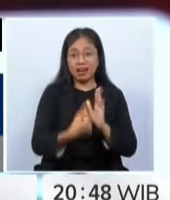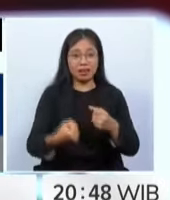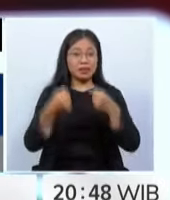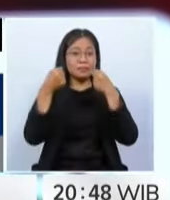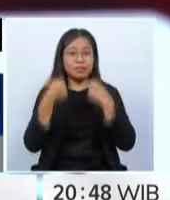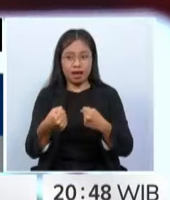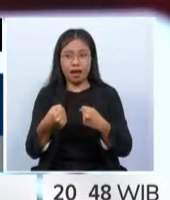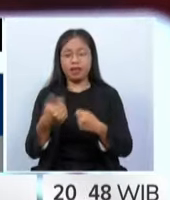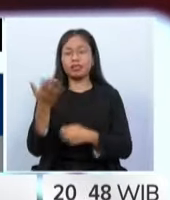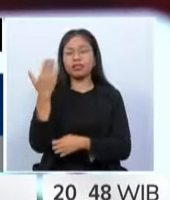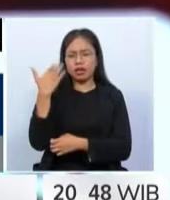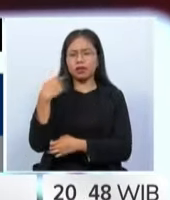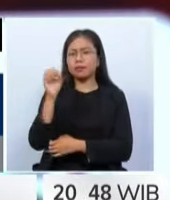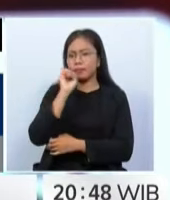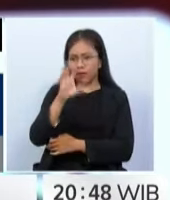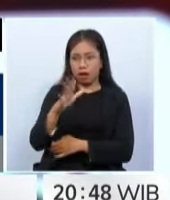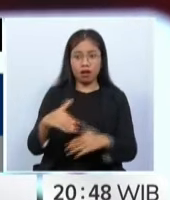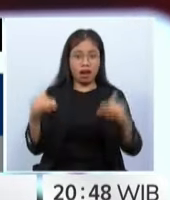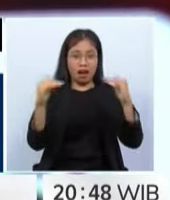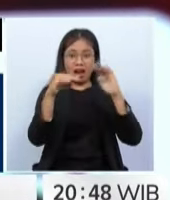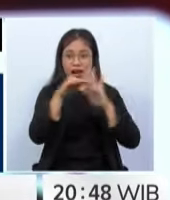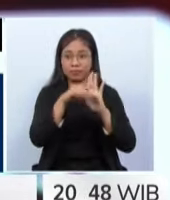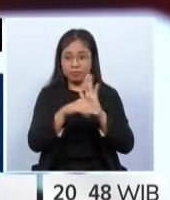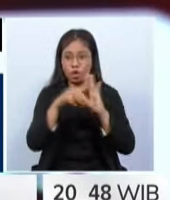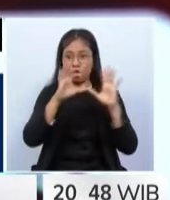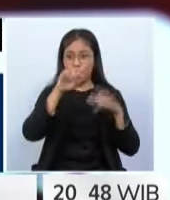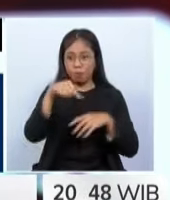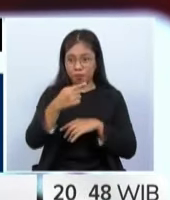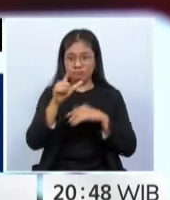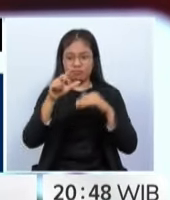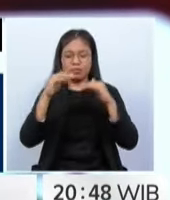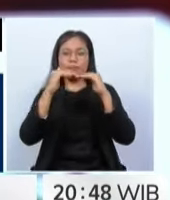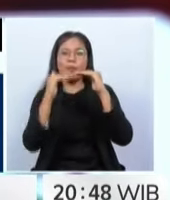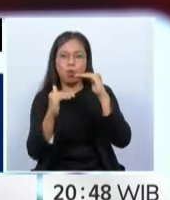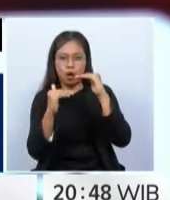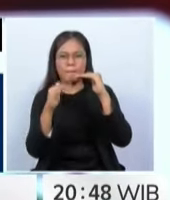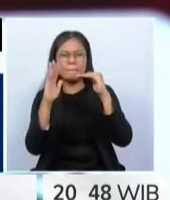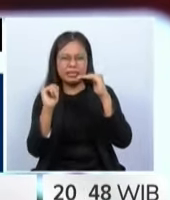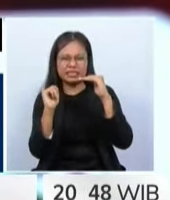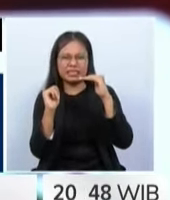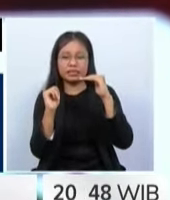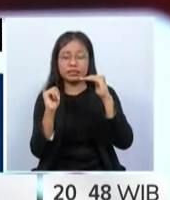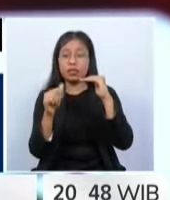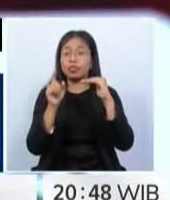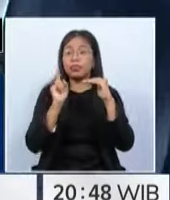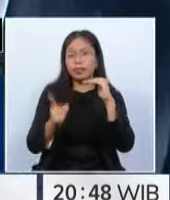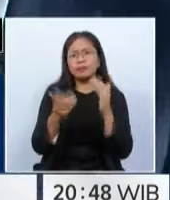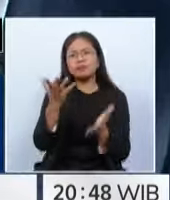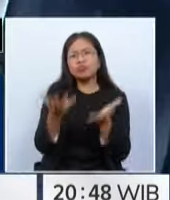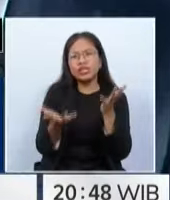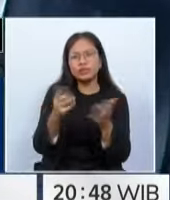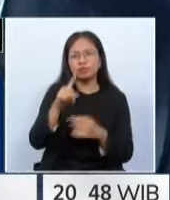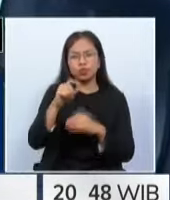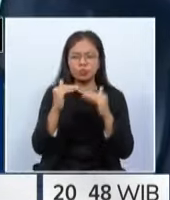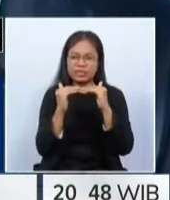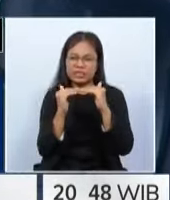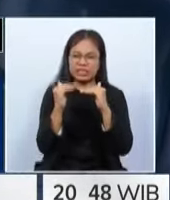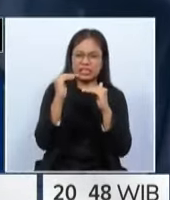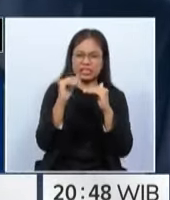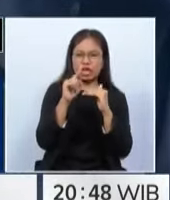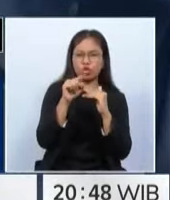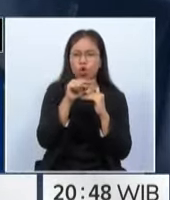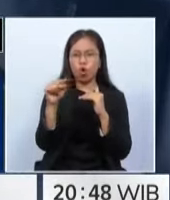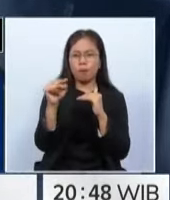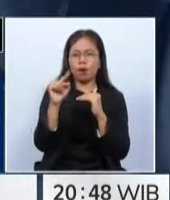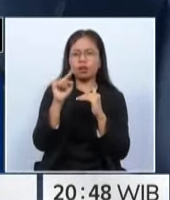bawah tadi disebutkan 0,78 kami memandang memang perlu sampai dengan % yang yang kita